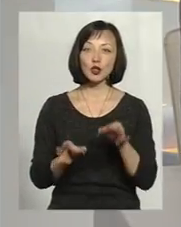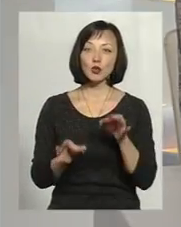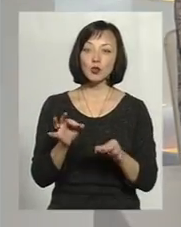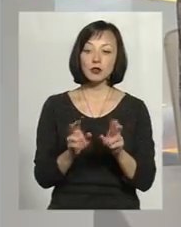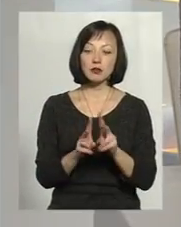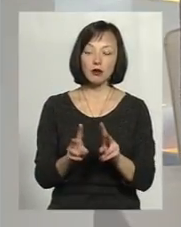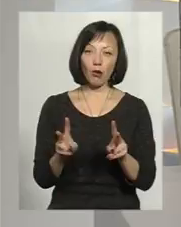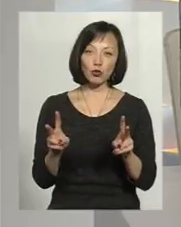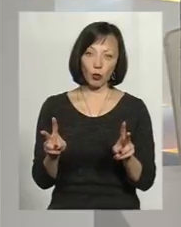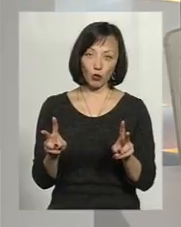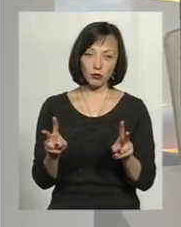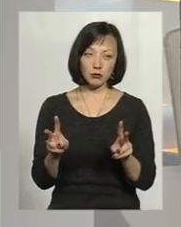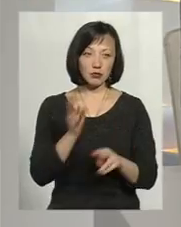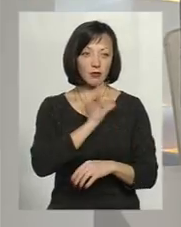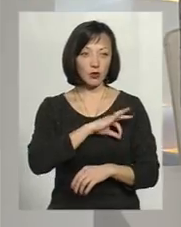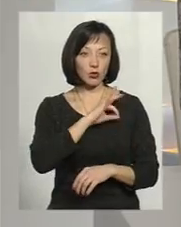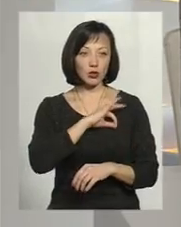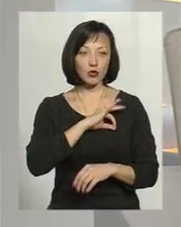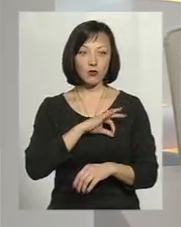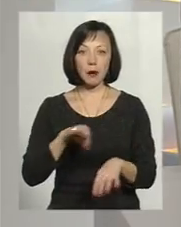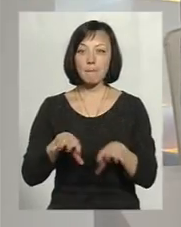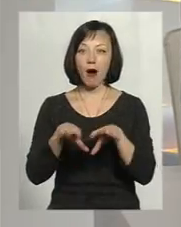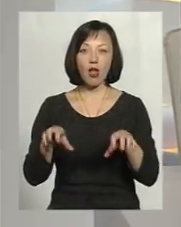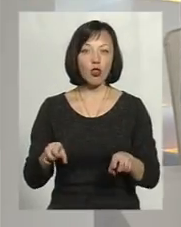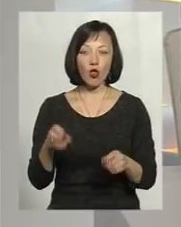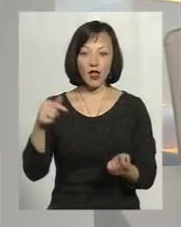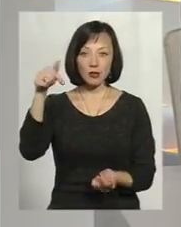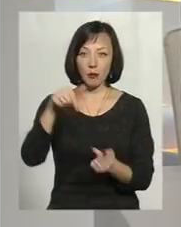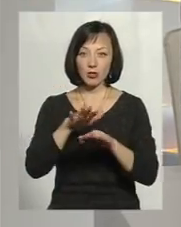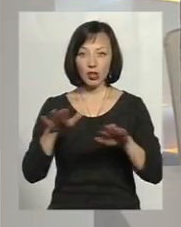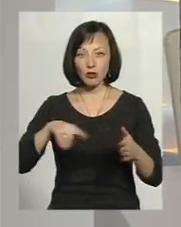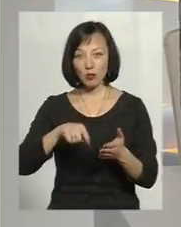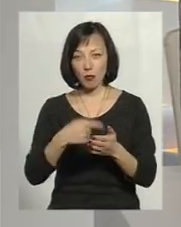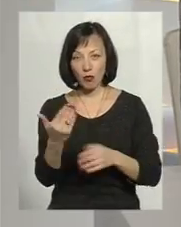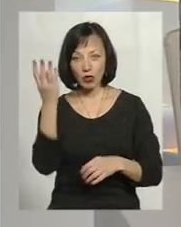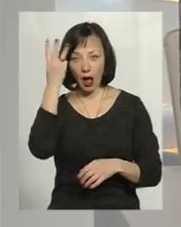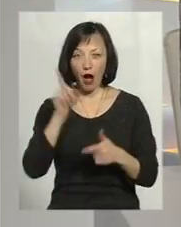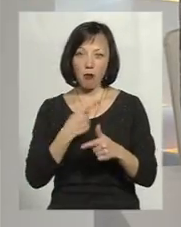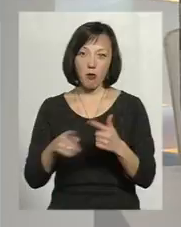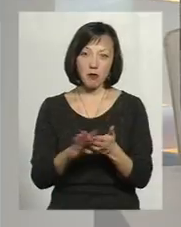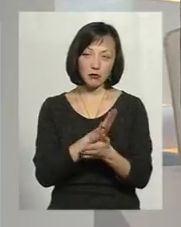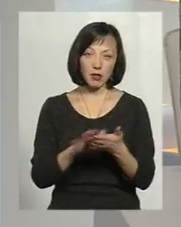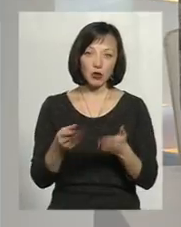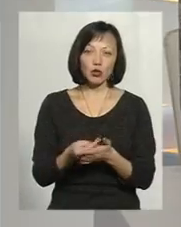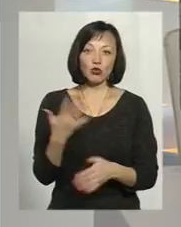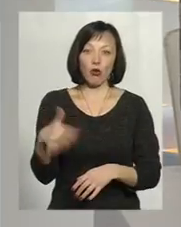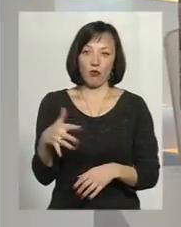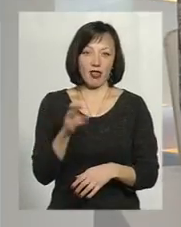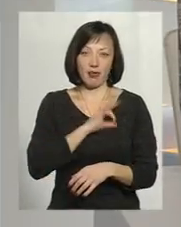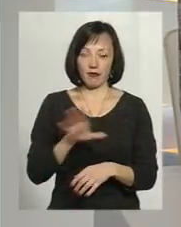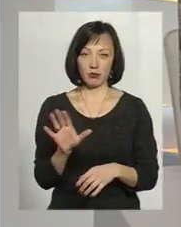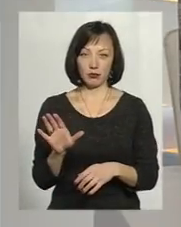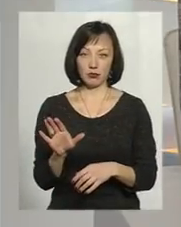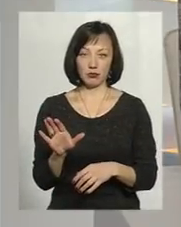хто використовує майно не за призначенням комунальне, або ж не сплачує за нього, досить дорого і неефективно?